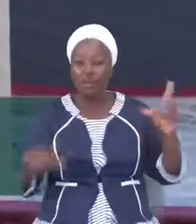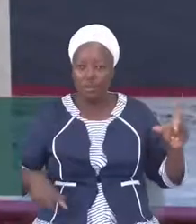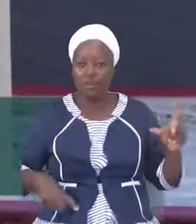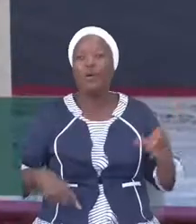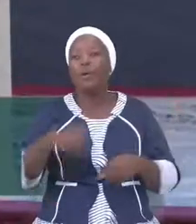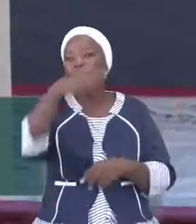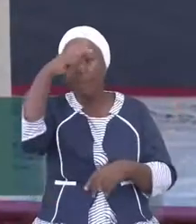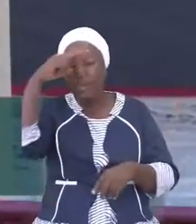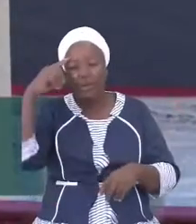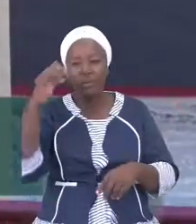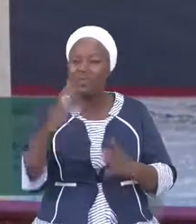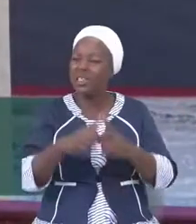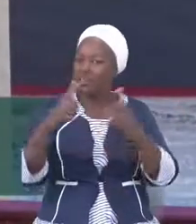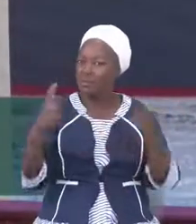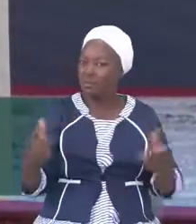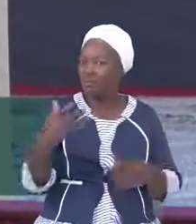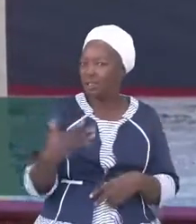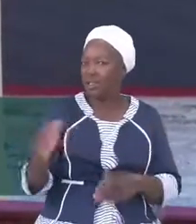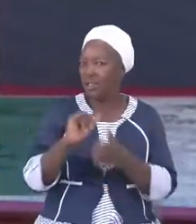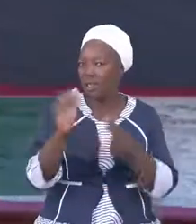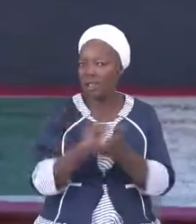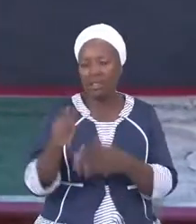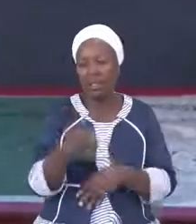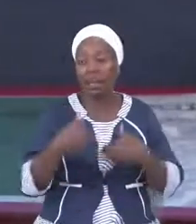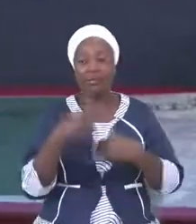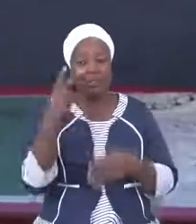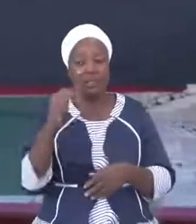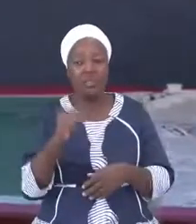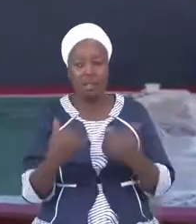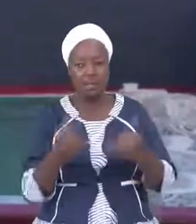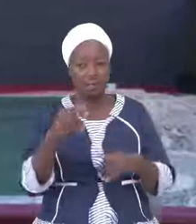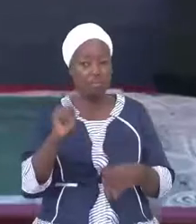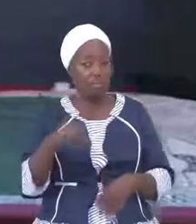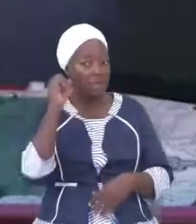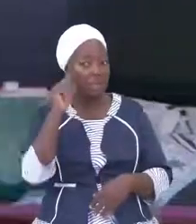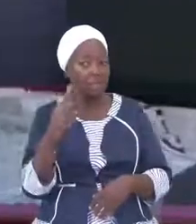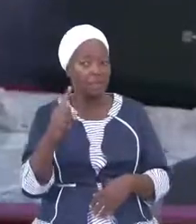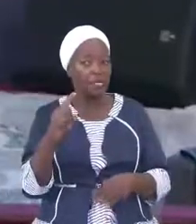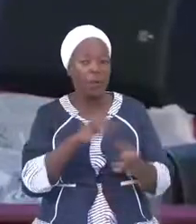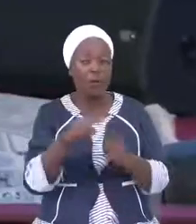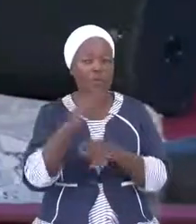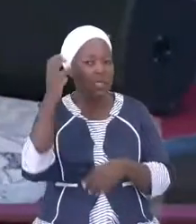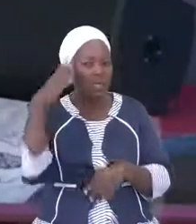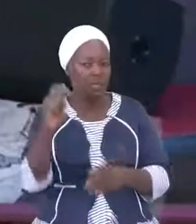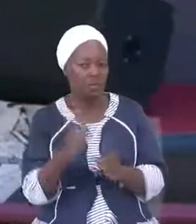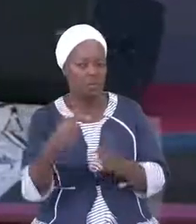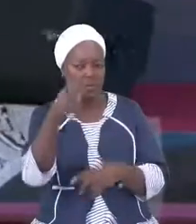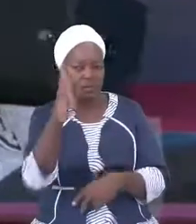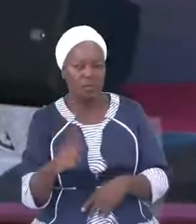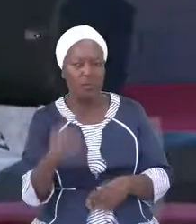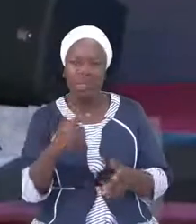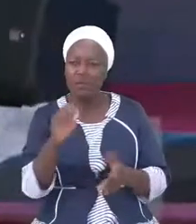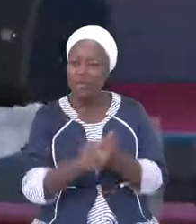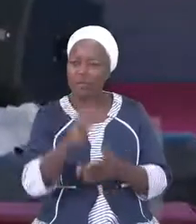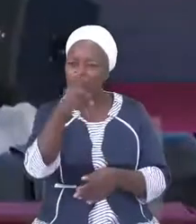Et firent des vœux. Ils ont fait des vœux à cause des grandes choses qu'ils ont vues.